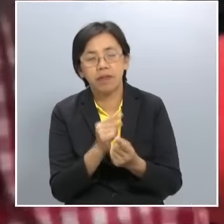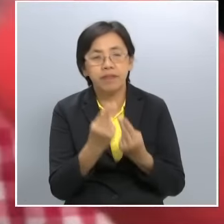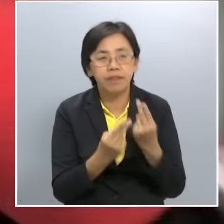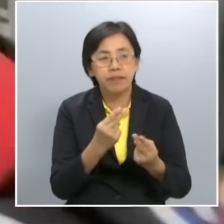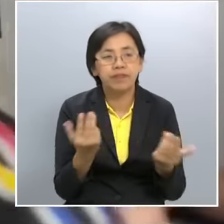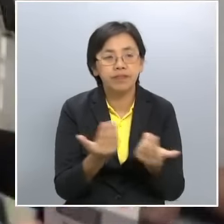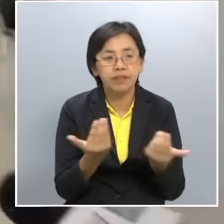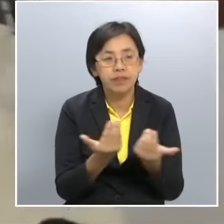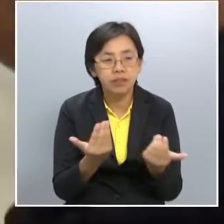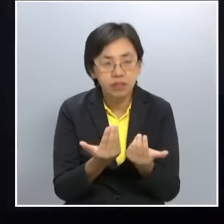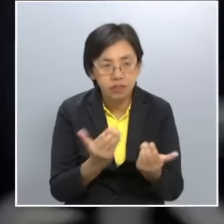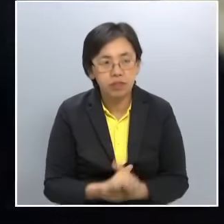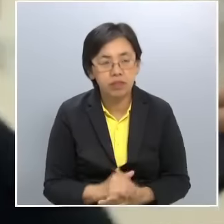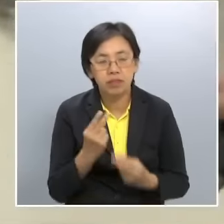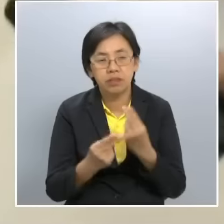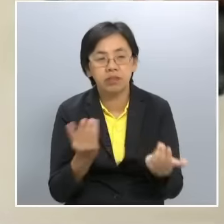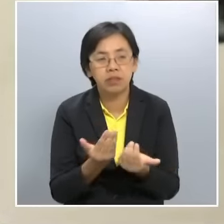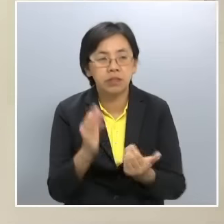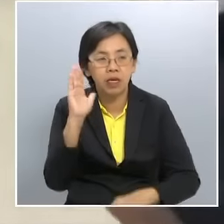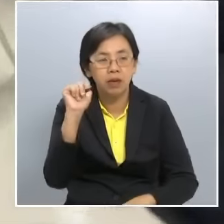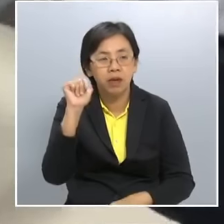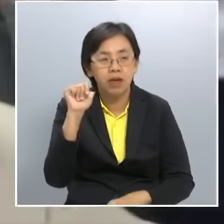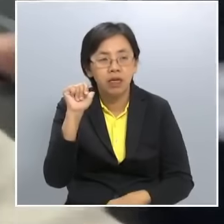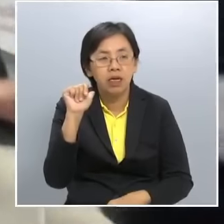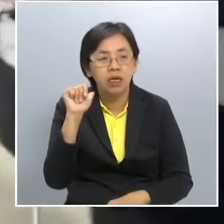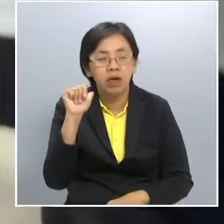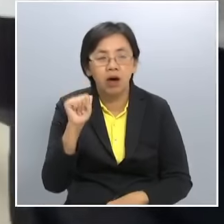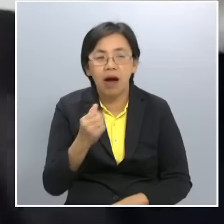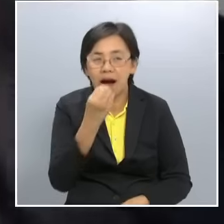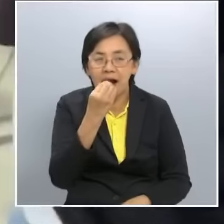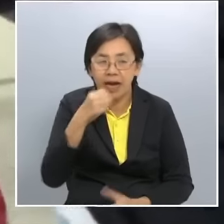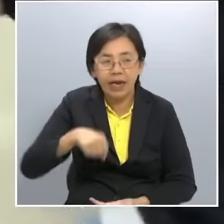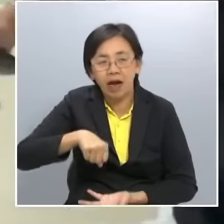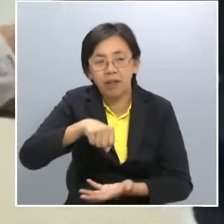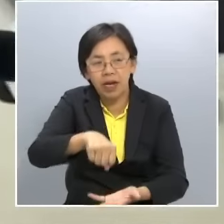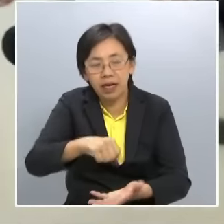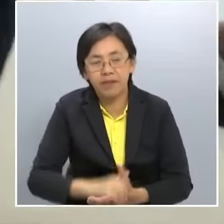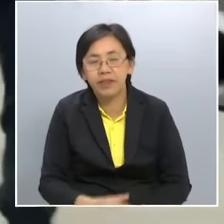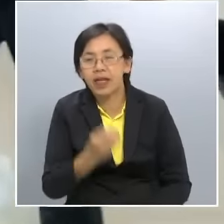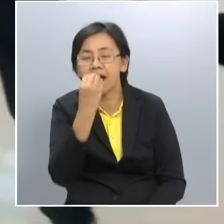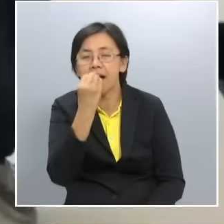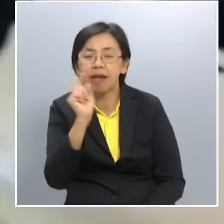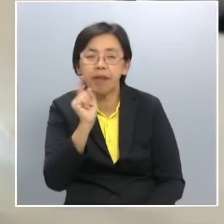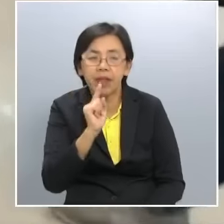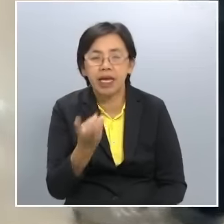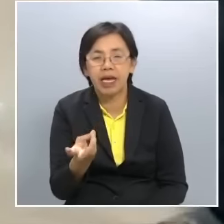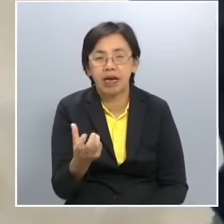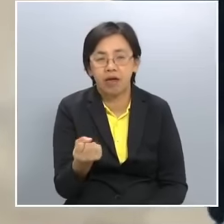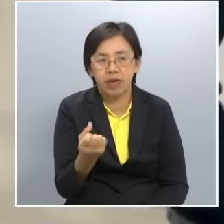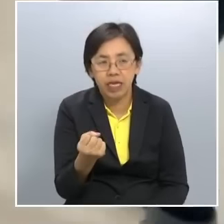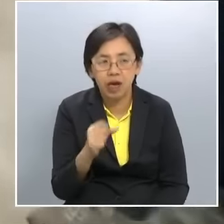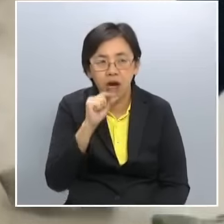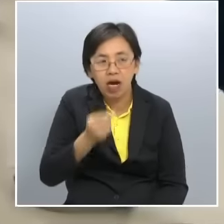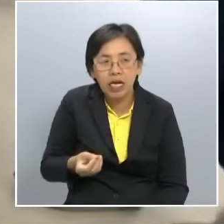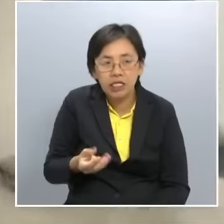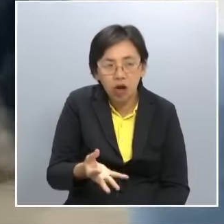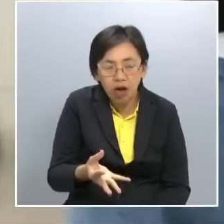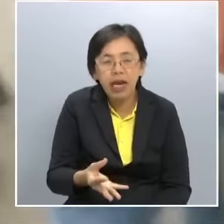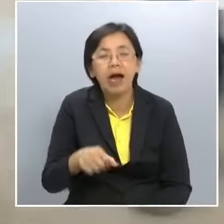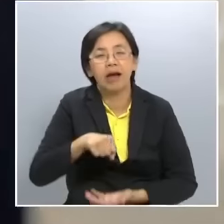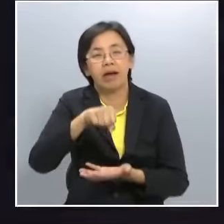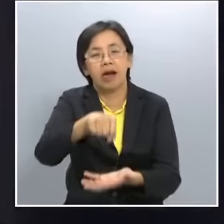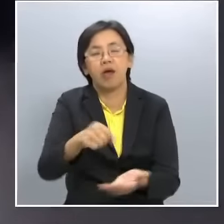องที่สพแม่ปิงโดยพ่อแม่เองเนี่ยนะฮะนำอาหารมาให้นะครับอาหารเนี่ยก็จะเป็นข้าวเหนียวไก่ทอดเอามาฝากลูก